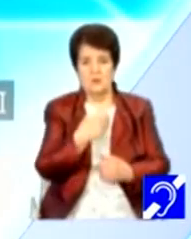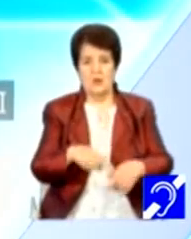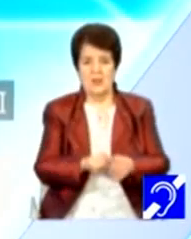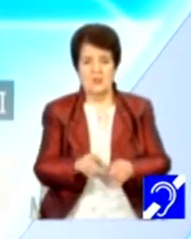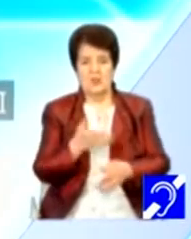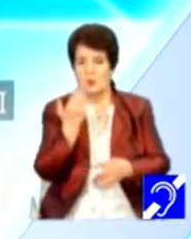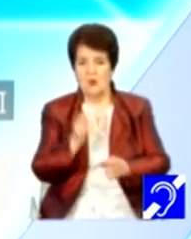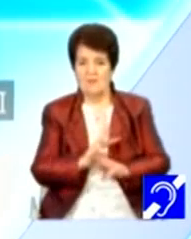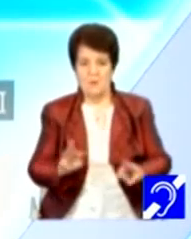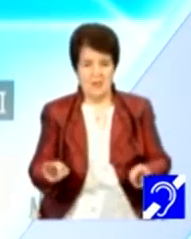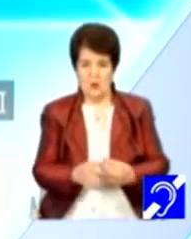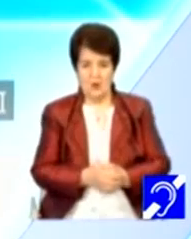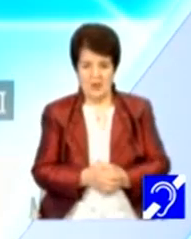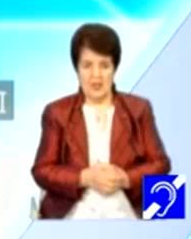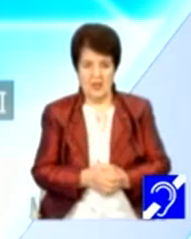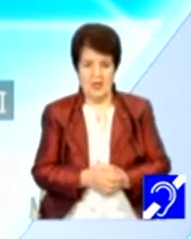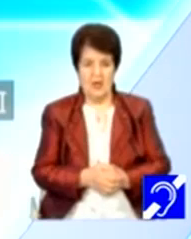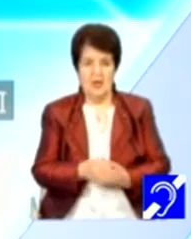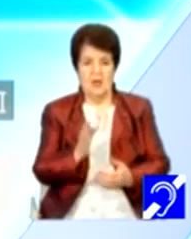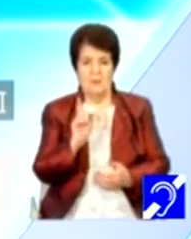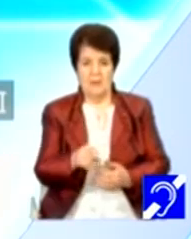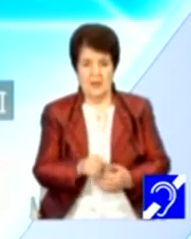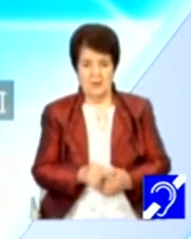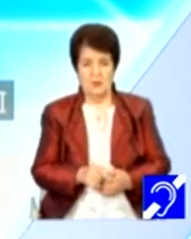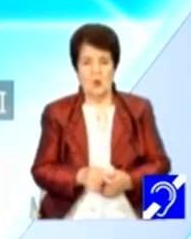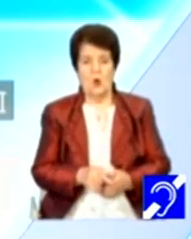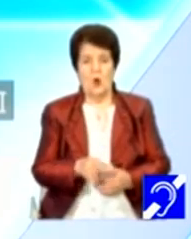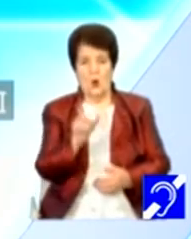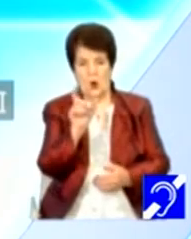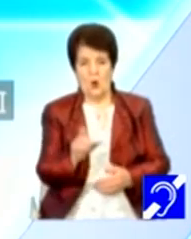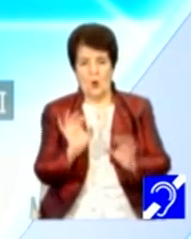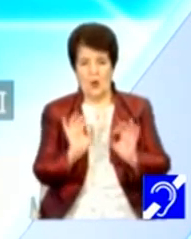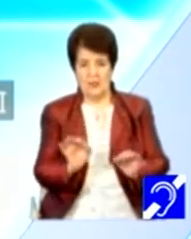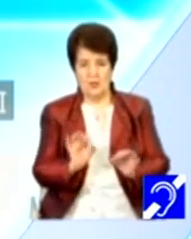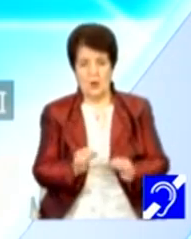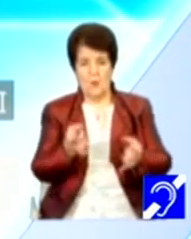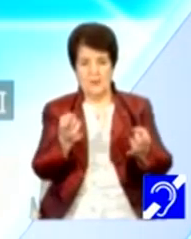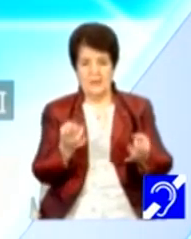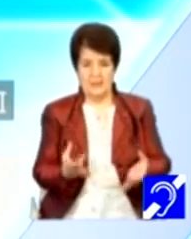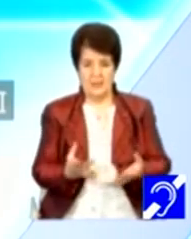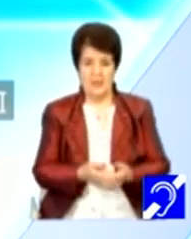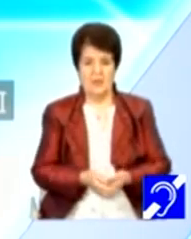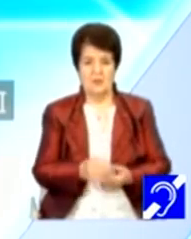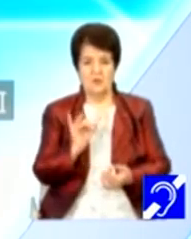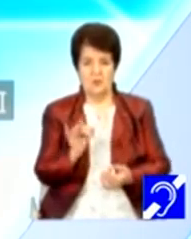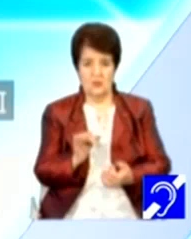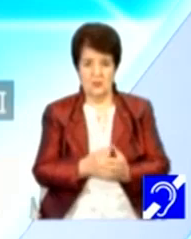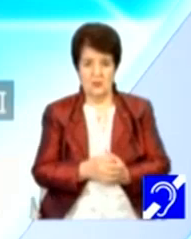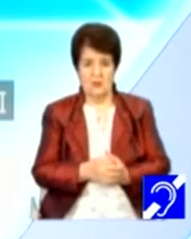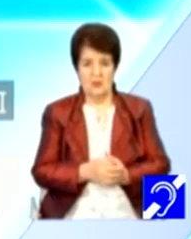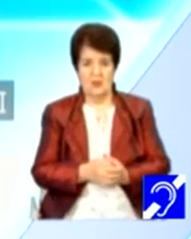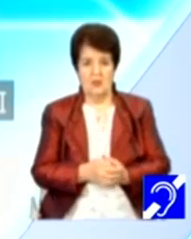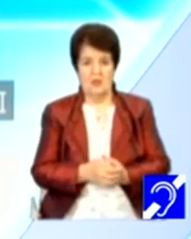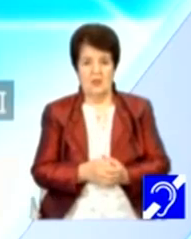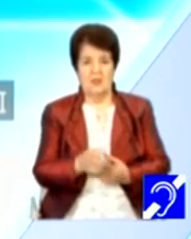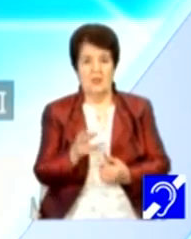nu avem milionari, pentru că în sine noi suntem pentru corectitudine, pentru modestie. Și, dar